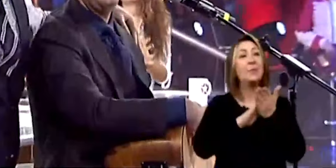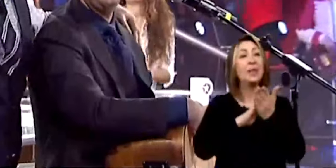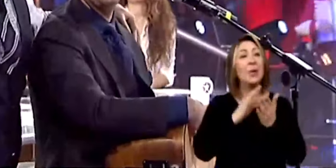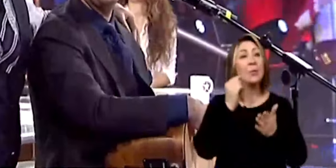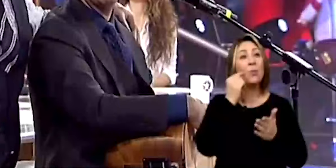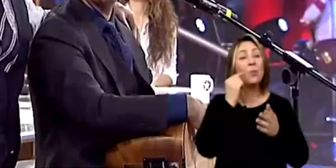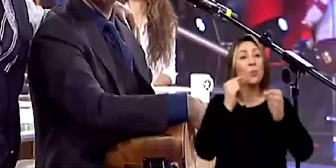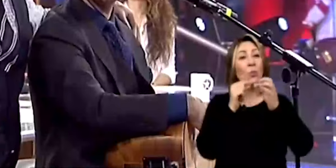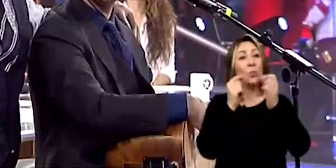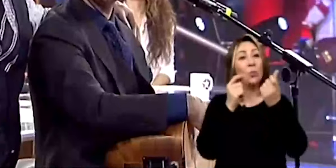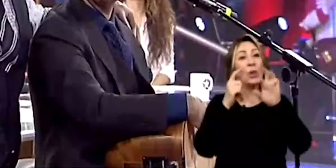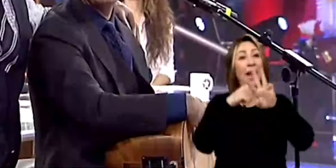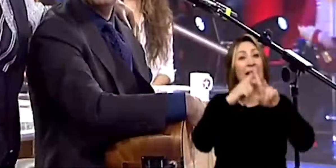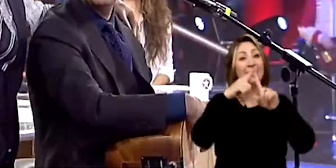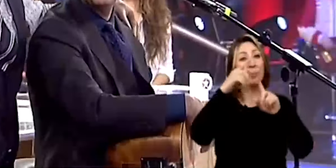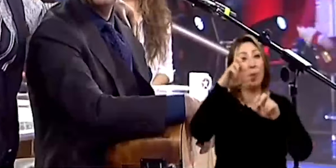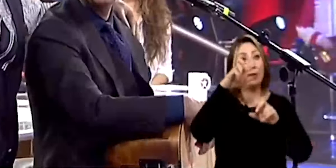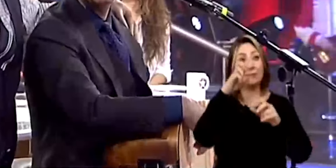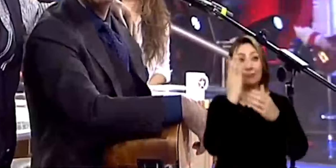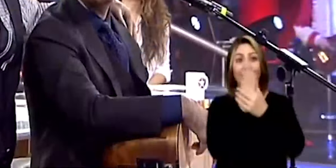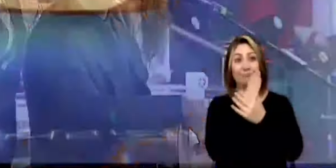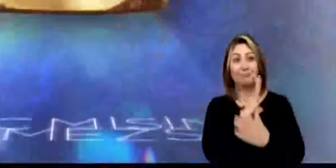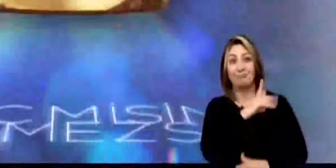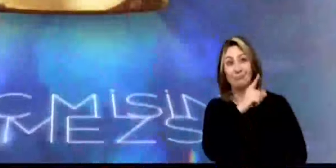Bülent Polat'la ilgili çok önemli belgeler var. Buyurun.